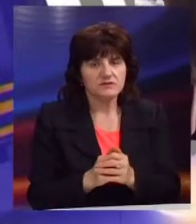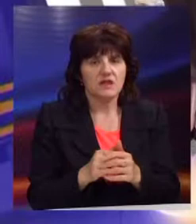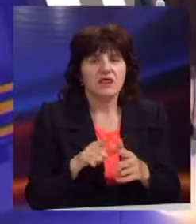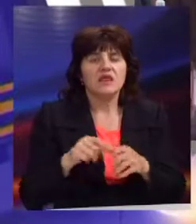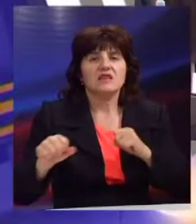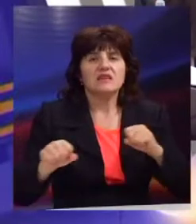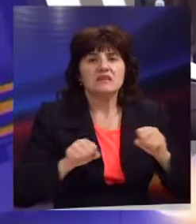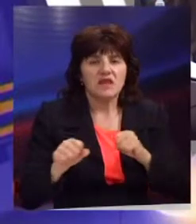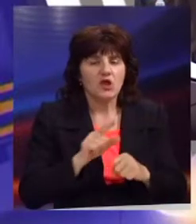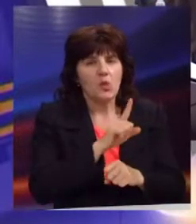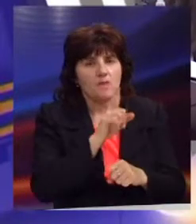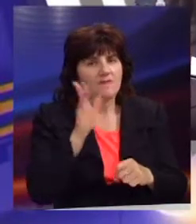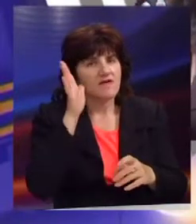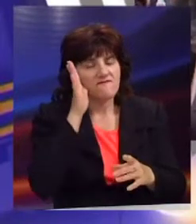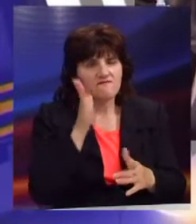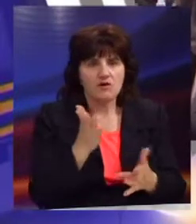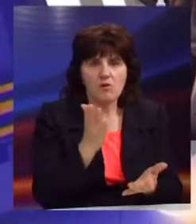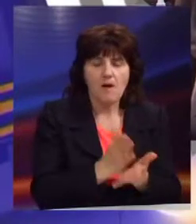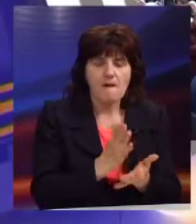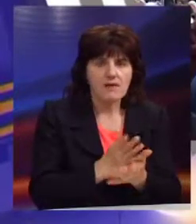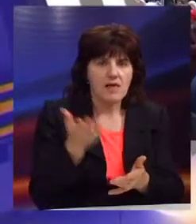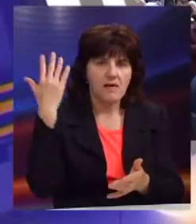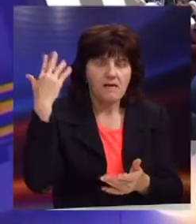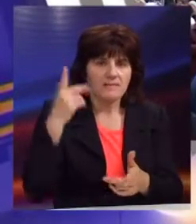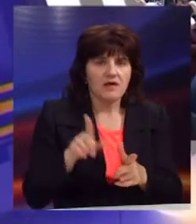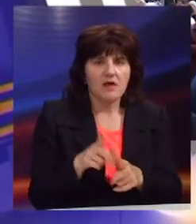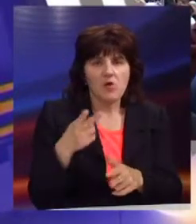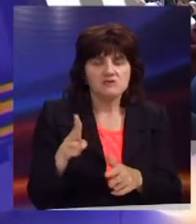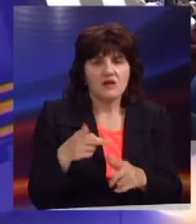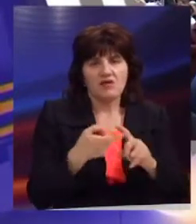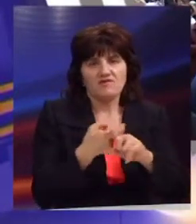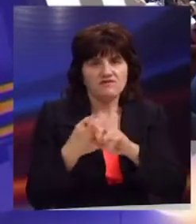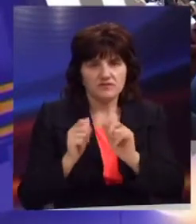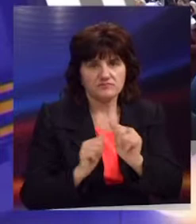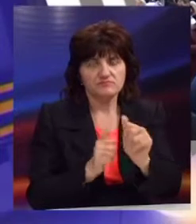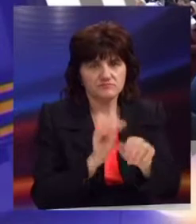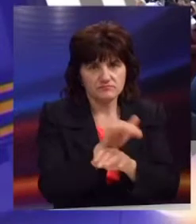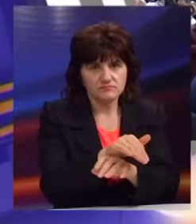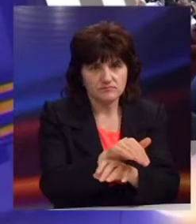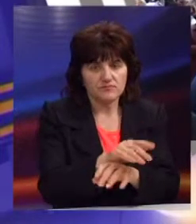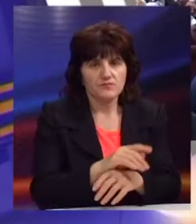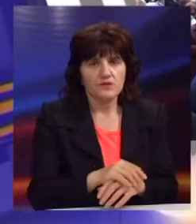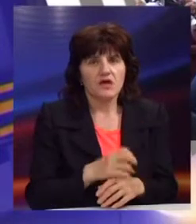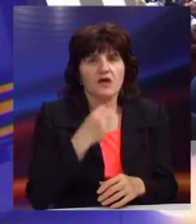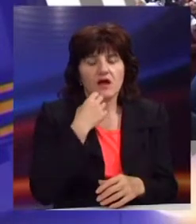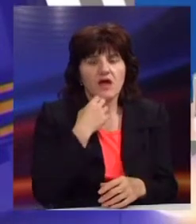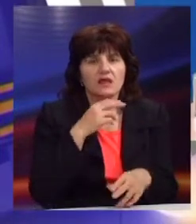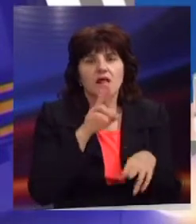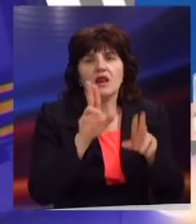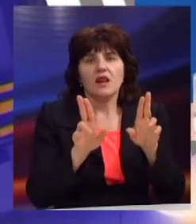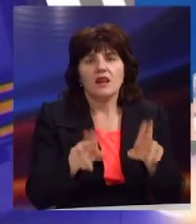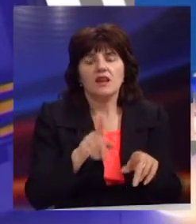Subotici, Zlatko Panić, ne veruje da je prilikom zapošljavanja presudna partijska knjižica. Kad neko donese